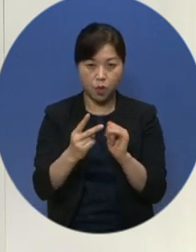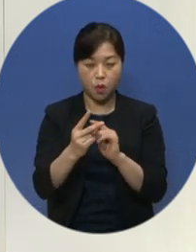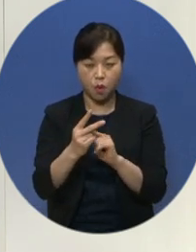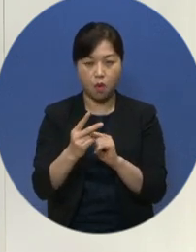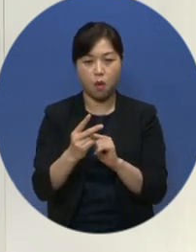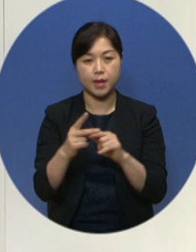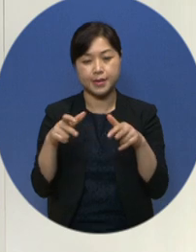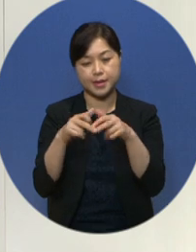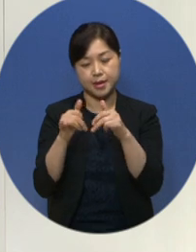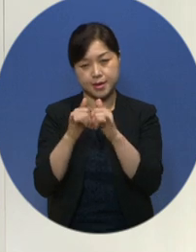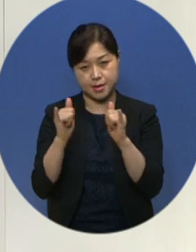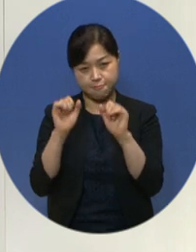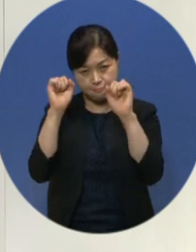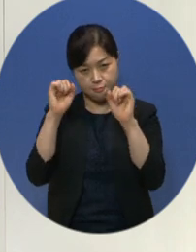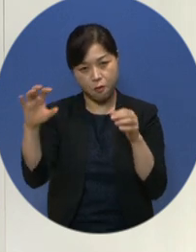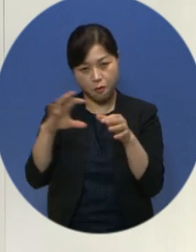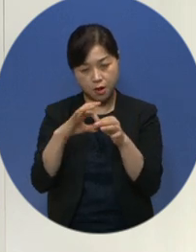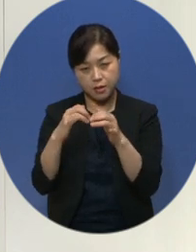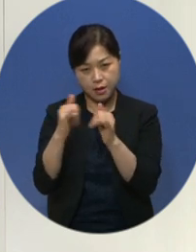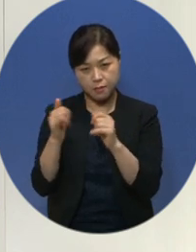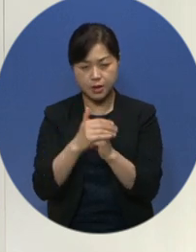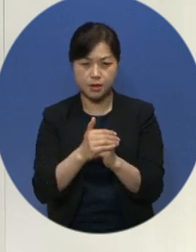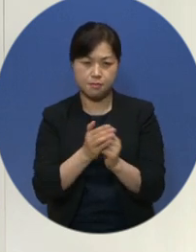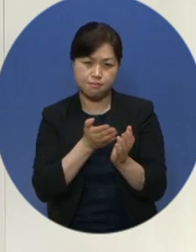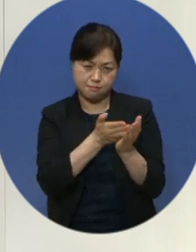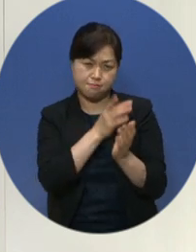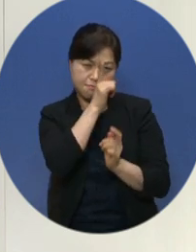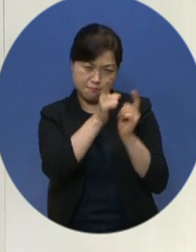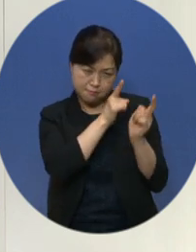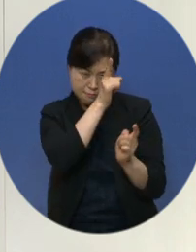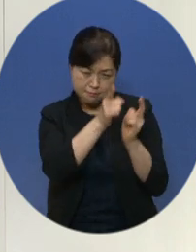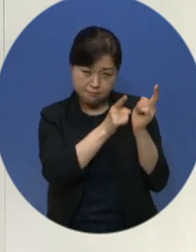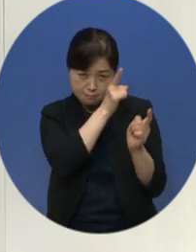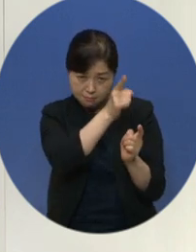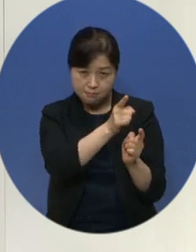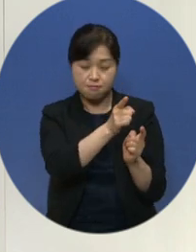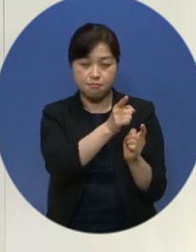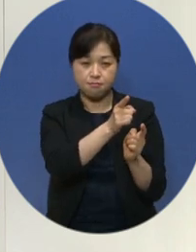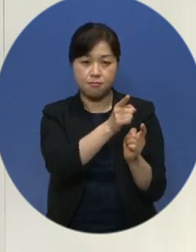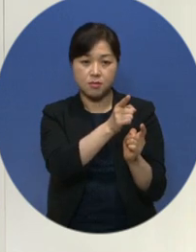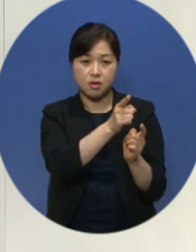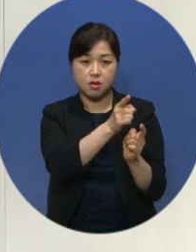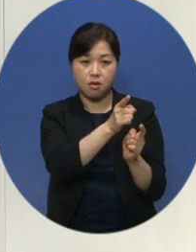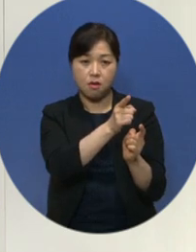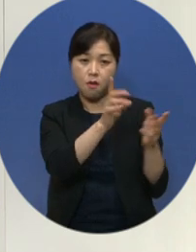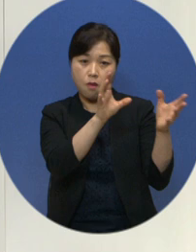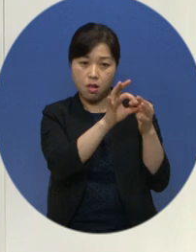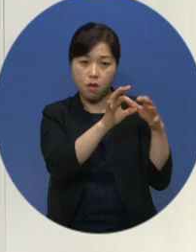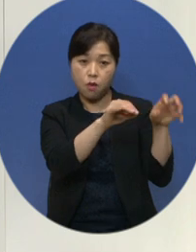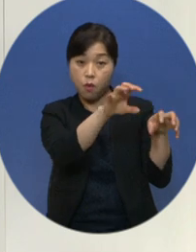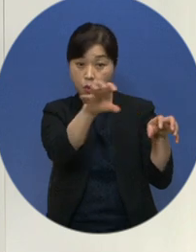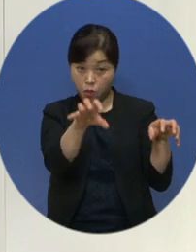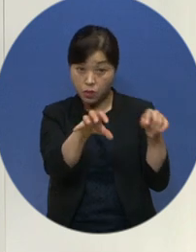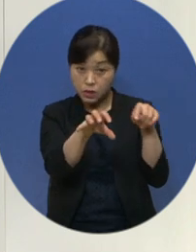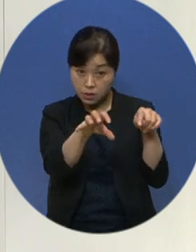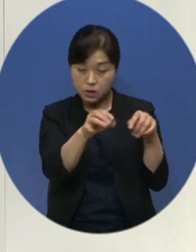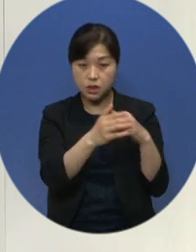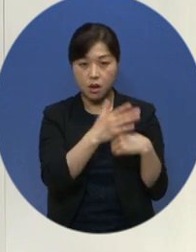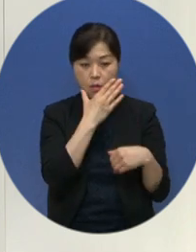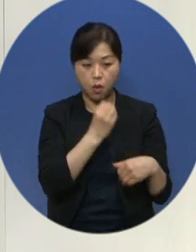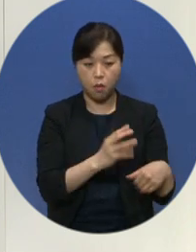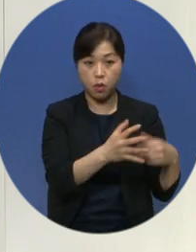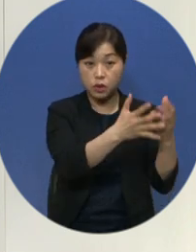이제 요구를 많이 해서 어 그 꼭 관계부처가 보건복지부에서 이제